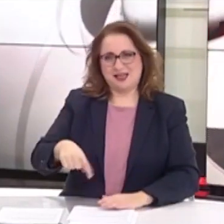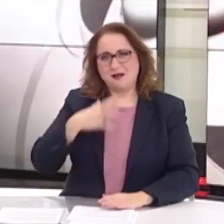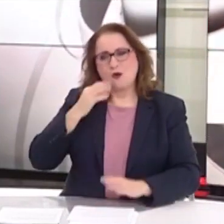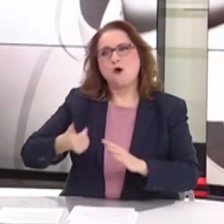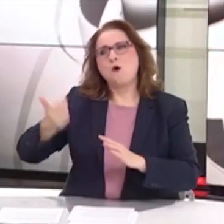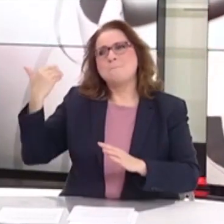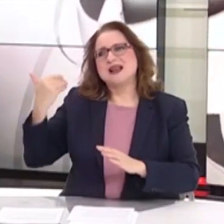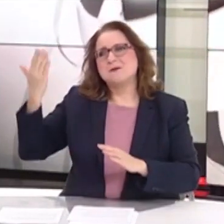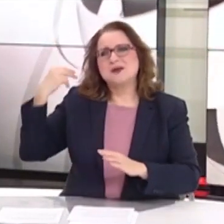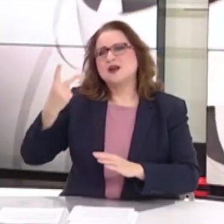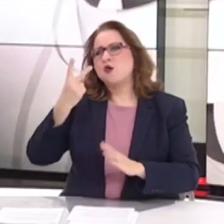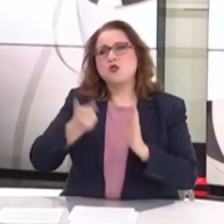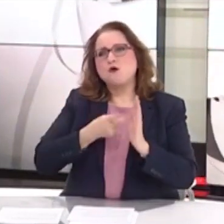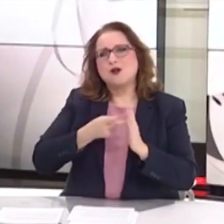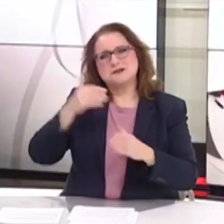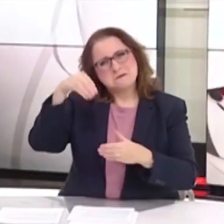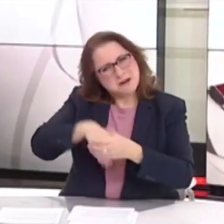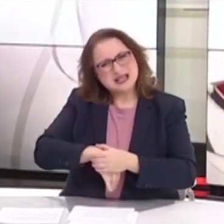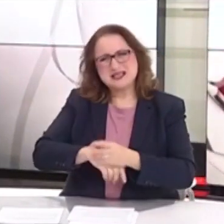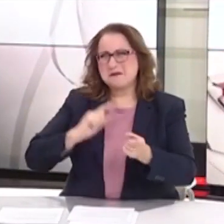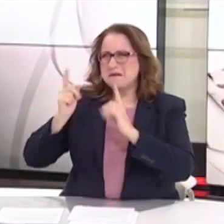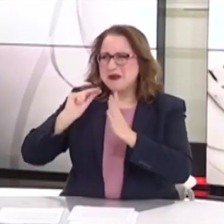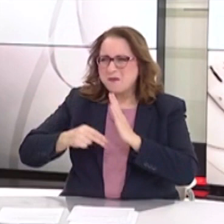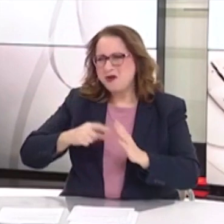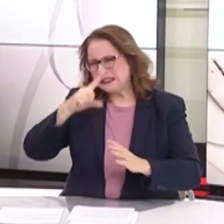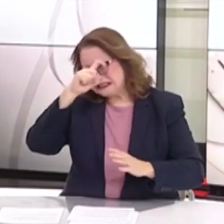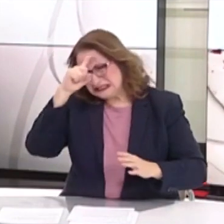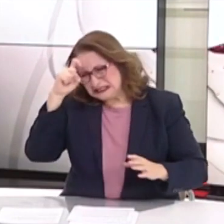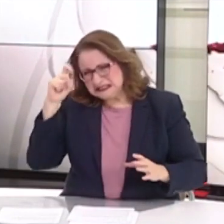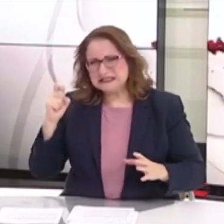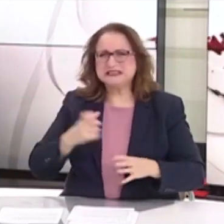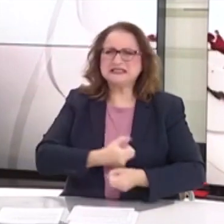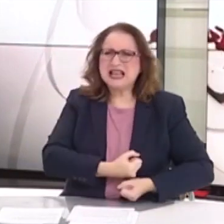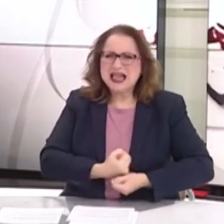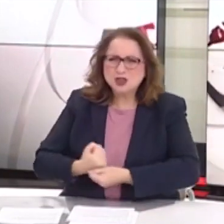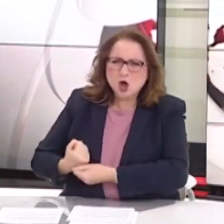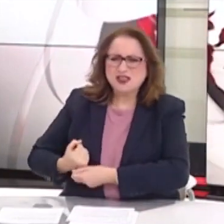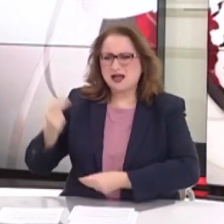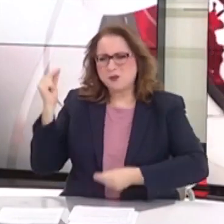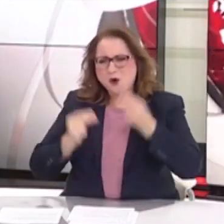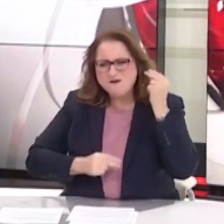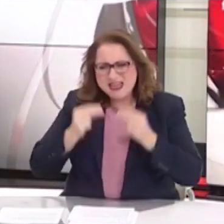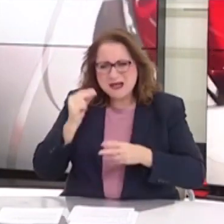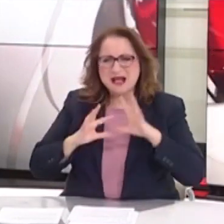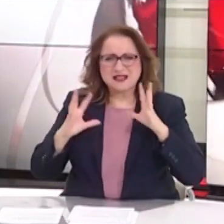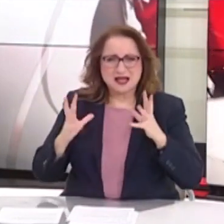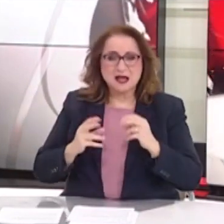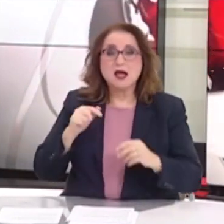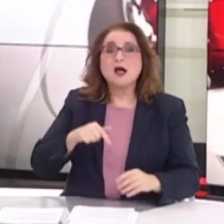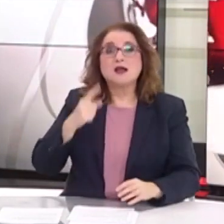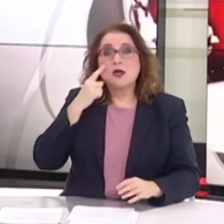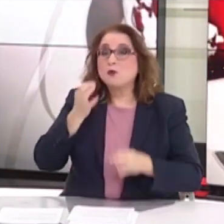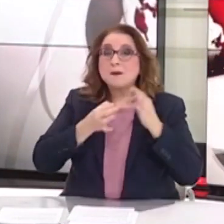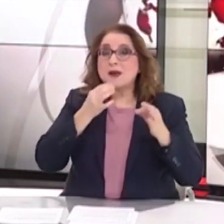χρονικά για την Ελλάδα στιγμές. Που ζούσε η χώρα μέσα από τα μνημόνια, μέσα από τα δύσκολα. Να ακούσουμε λίγο, Γιάννη, αυτή